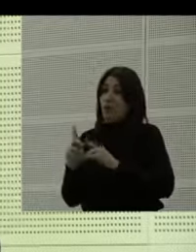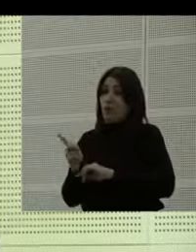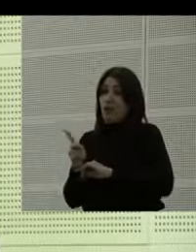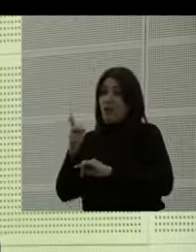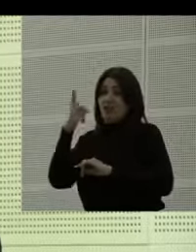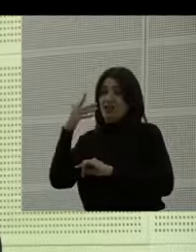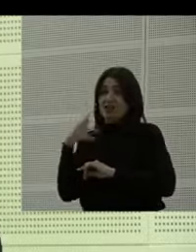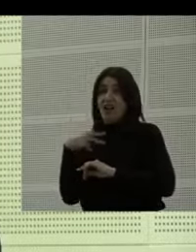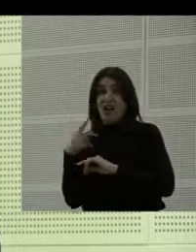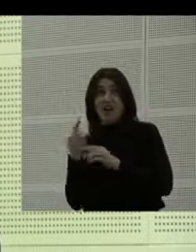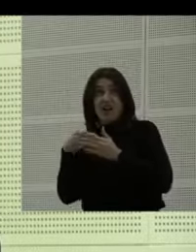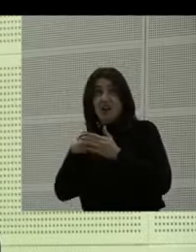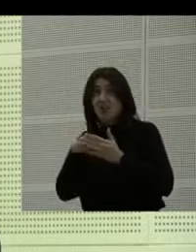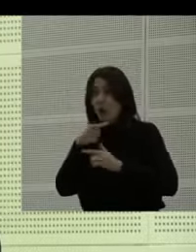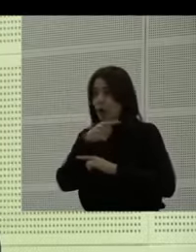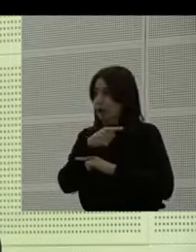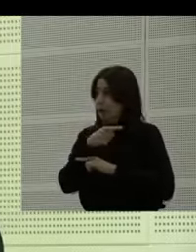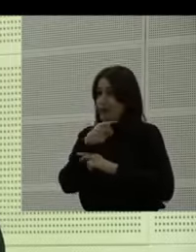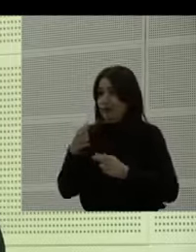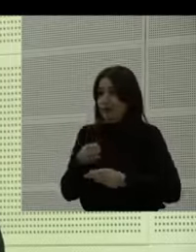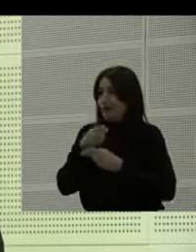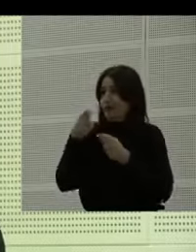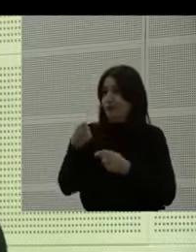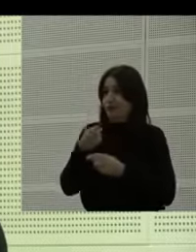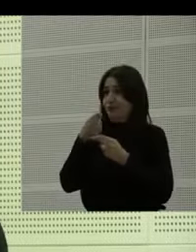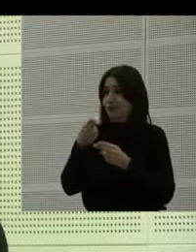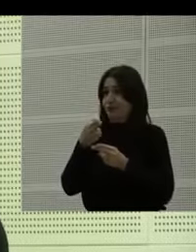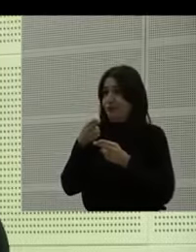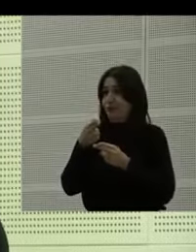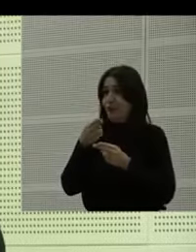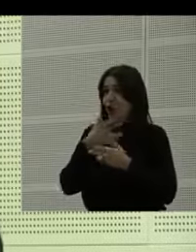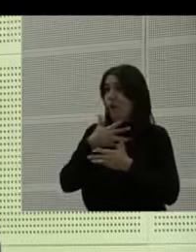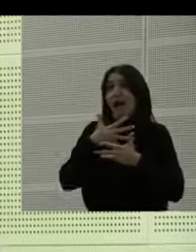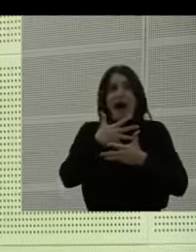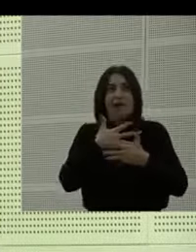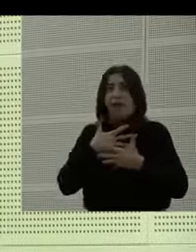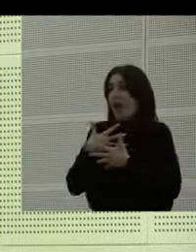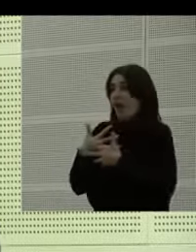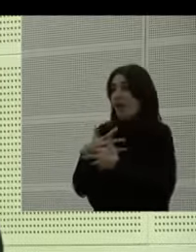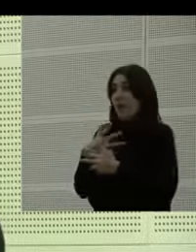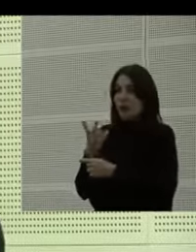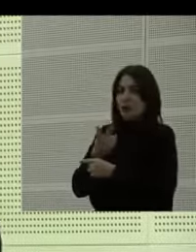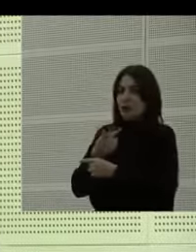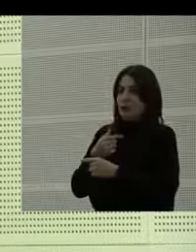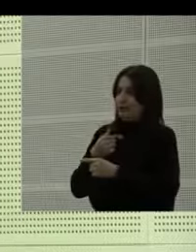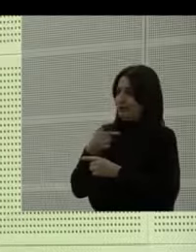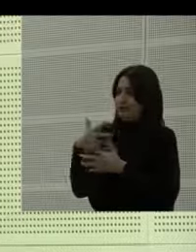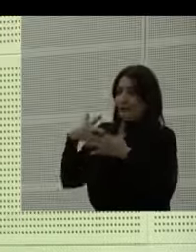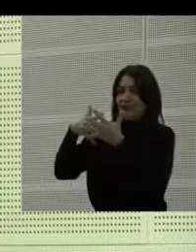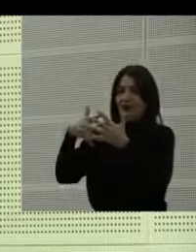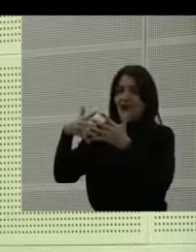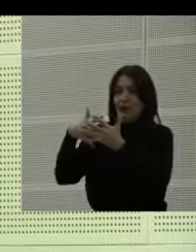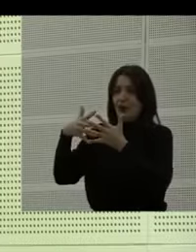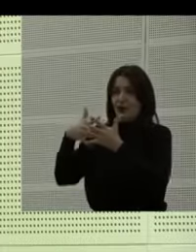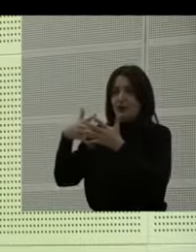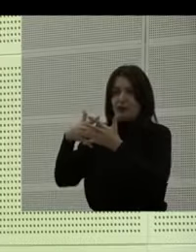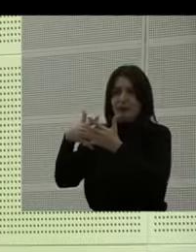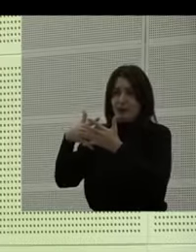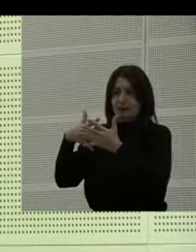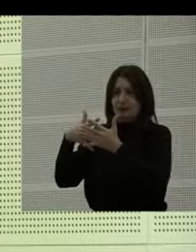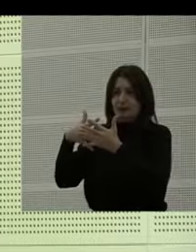che non potrà essere riamata da questo principe, e da qui è nato poi il mio